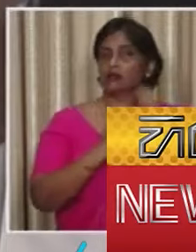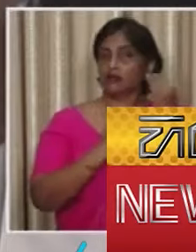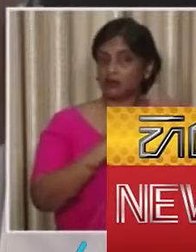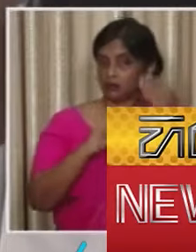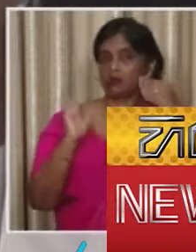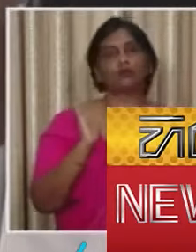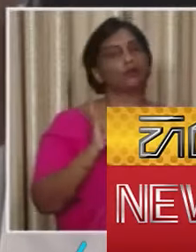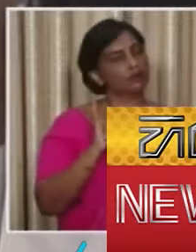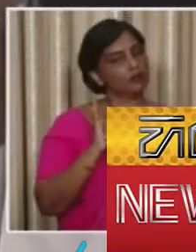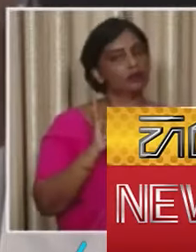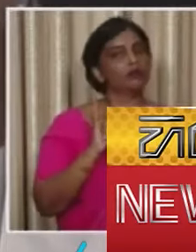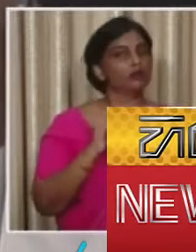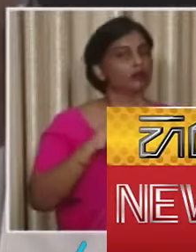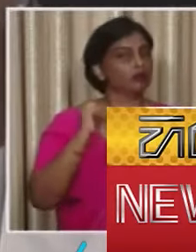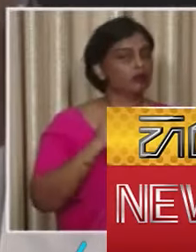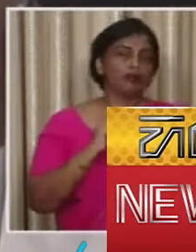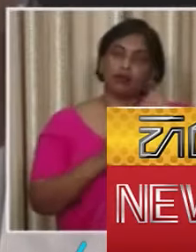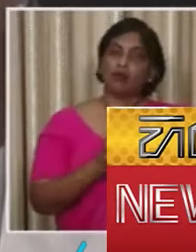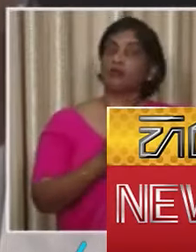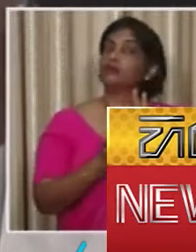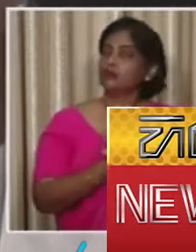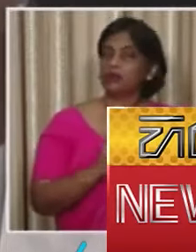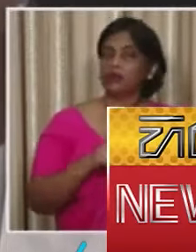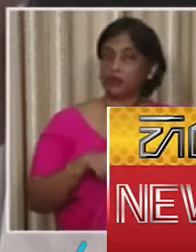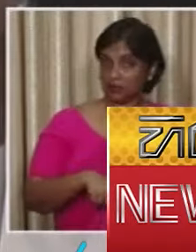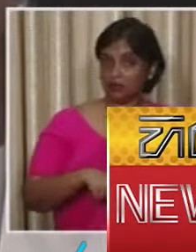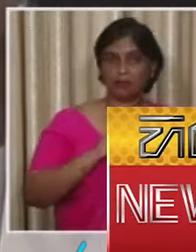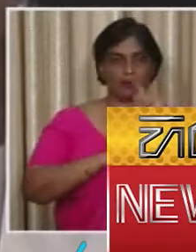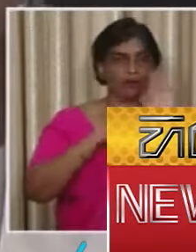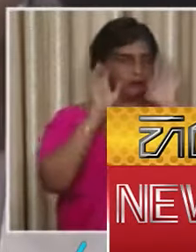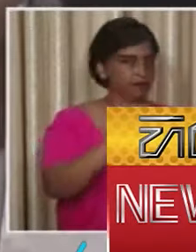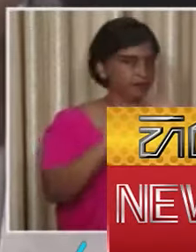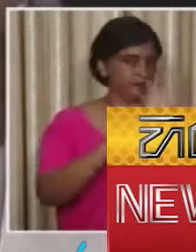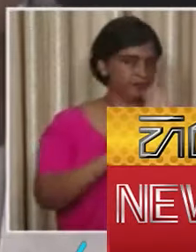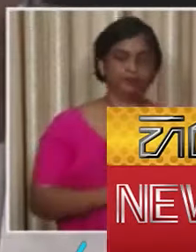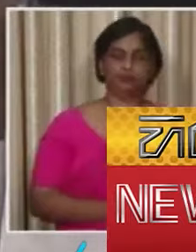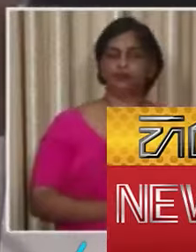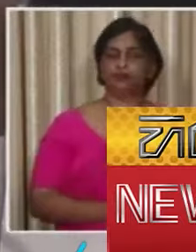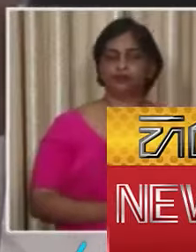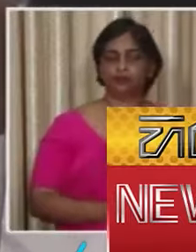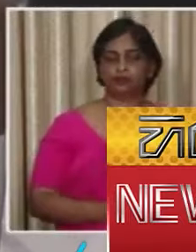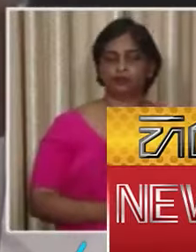ප්‍රතිව්‍යවගතකරණය සම්බන්ධයෙන් ඇතිකරගත් එකඟතාවයන් ගැන මම දැන් මේ සභාව දැනුවත් කරන්නට කැමතියි.